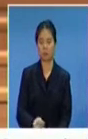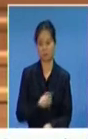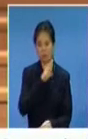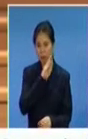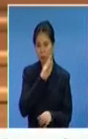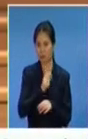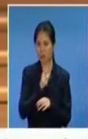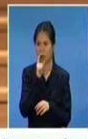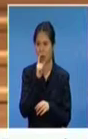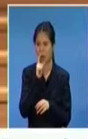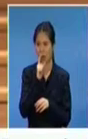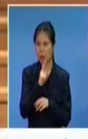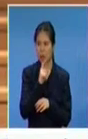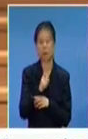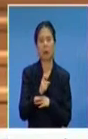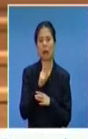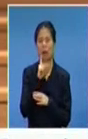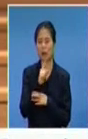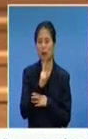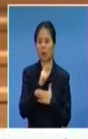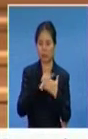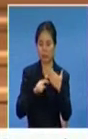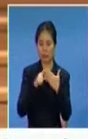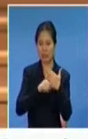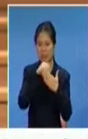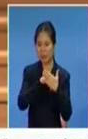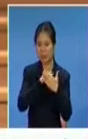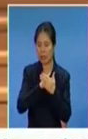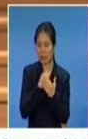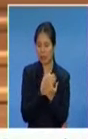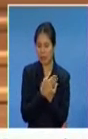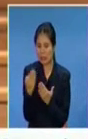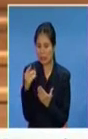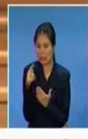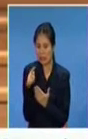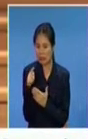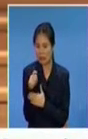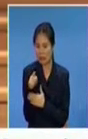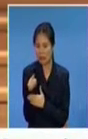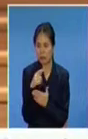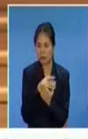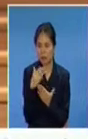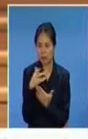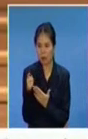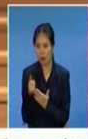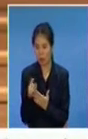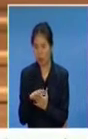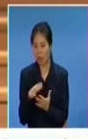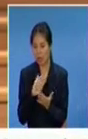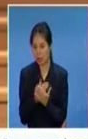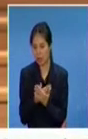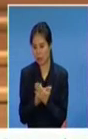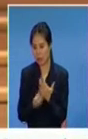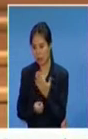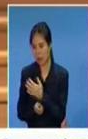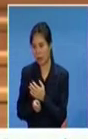มก็ตกใจครับเขาบอกเสียงเลือกตั้งเป็นทรัพย์เหรอขายกันได้หรือซื้อกันได้เขางงม